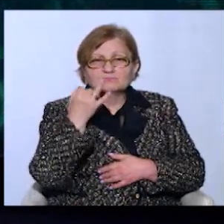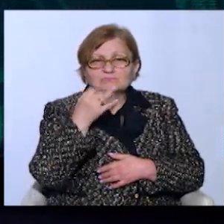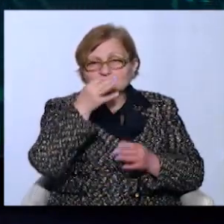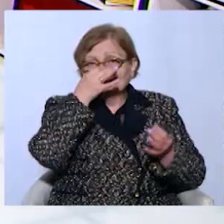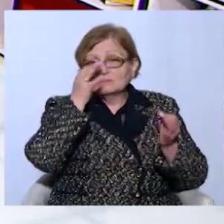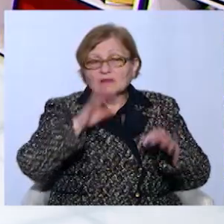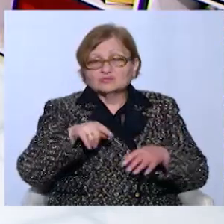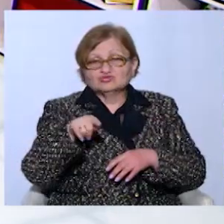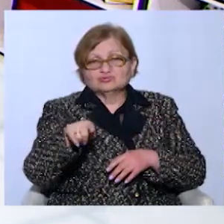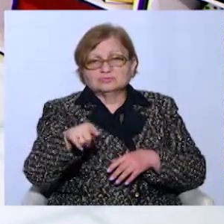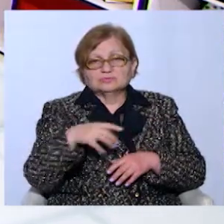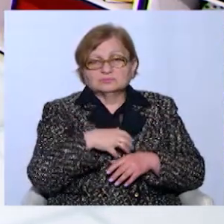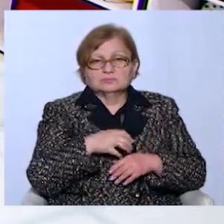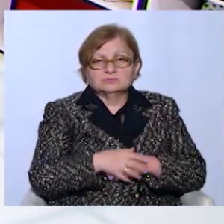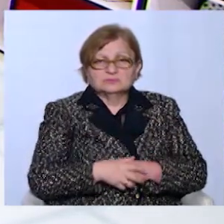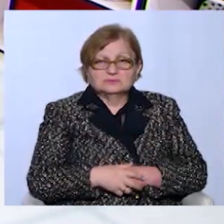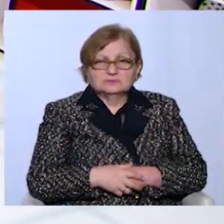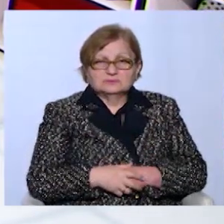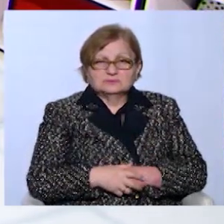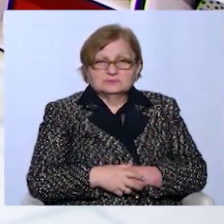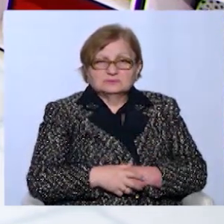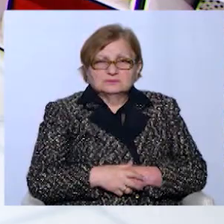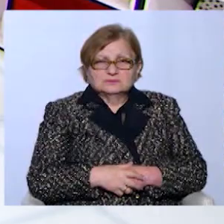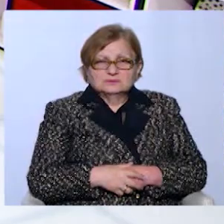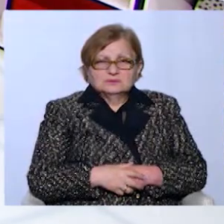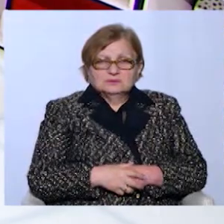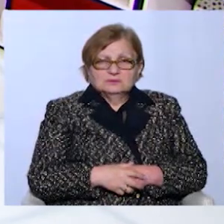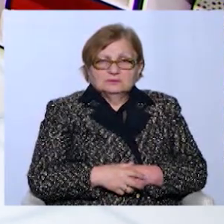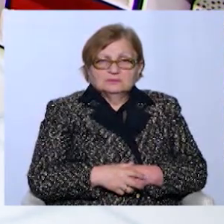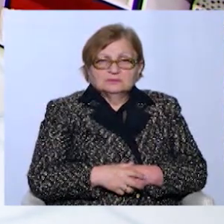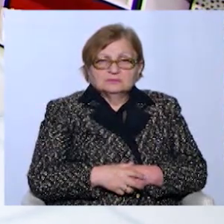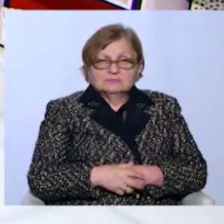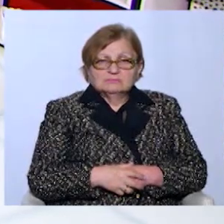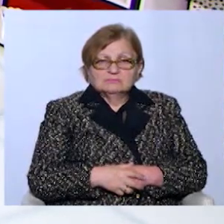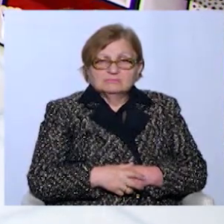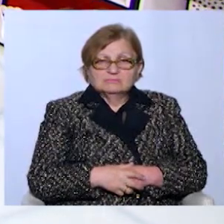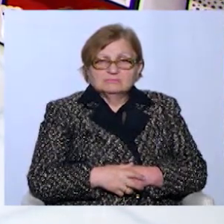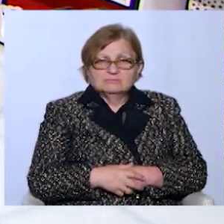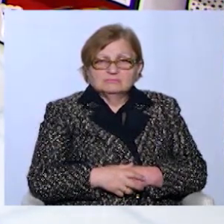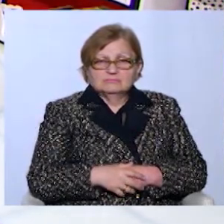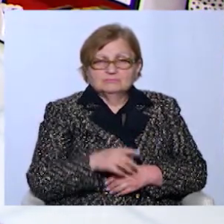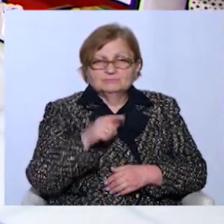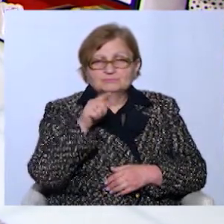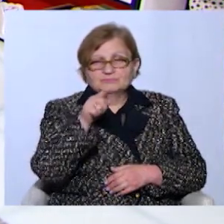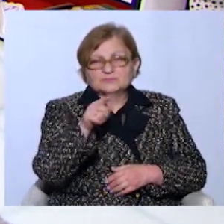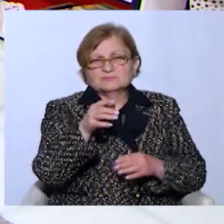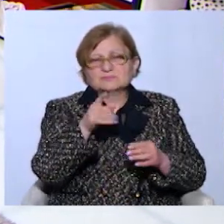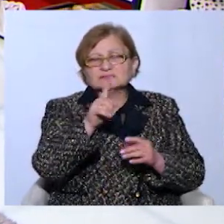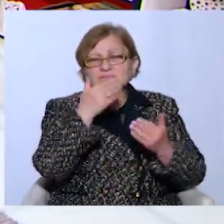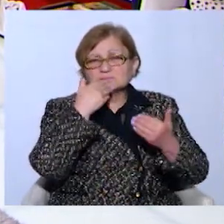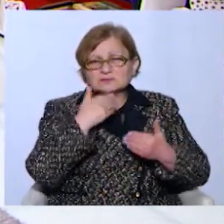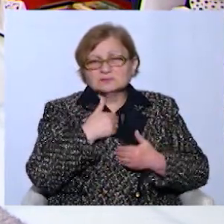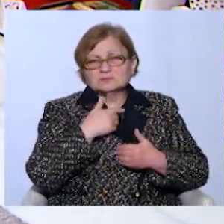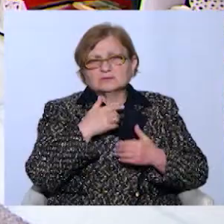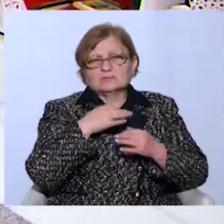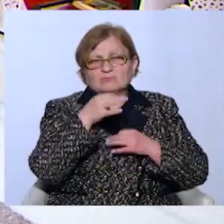ნაშთი. ხანდახან მეკითხებიან რაღაცას და ვაყოფილდები, მხოლოდ ის ასას მეკითხებიან იმის პასუხი რომ გავცე. ხანდახან